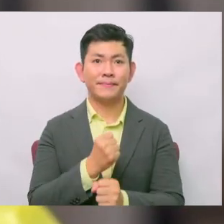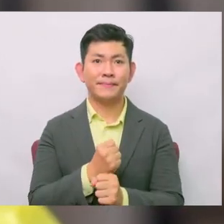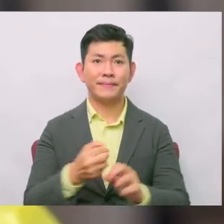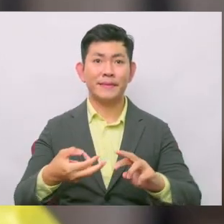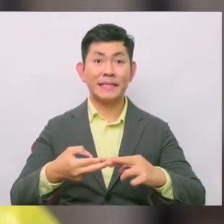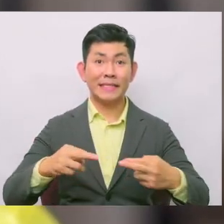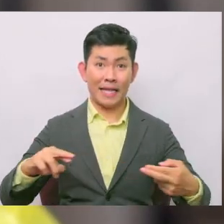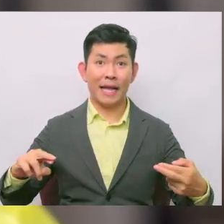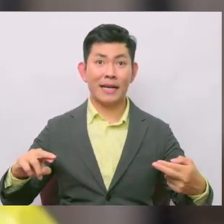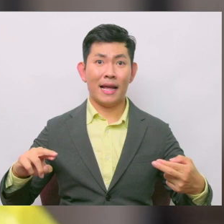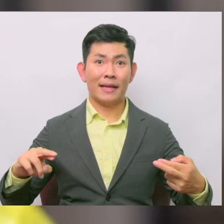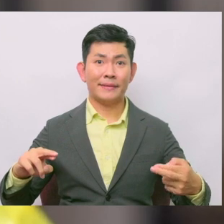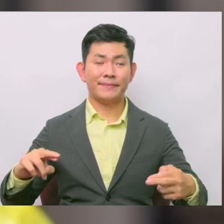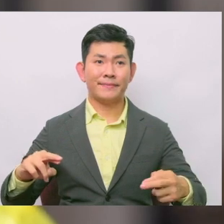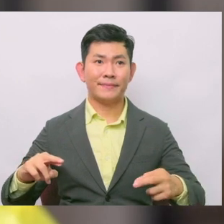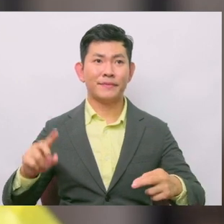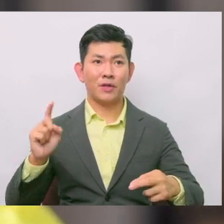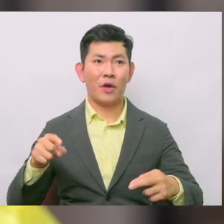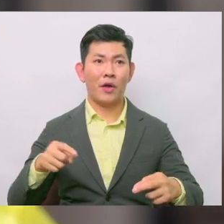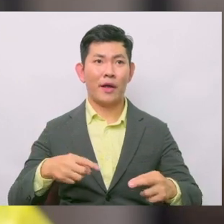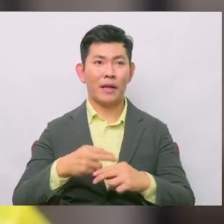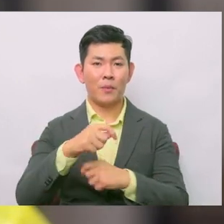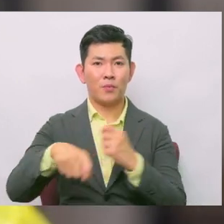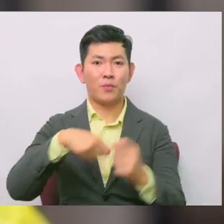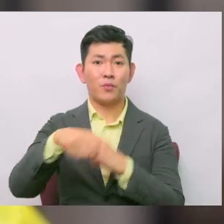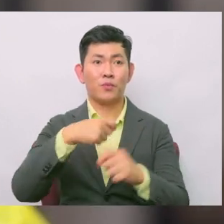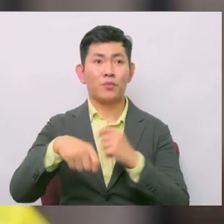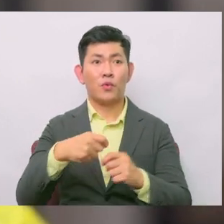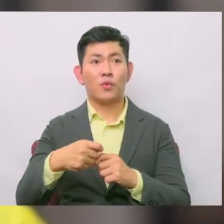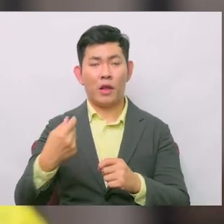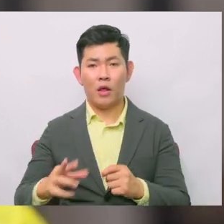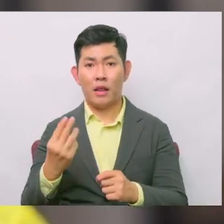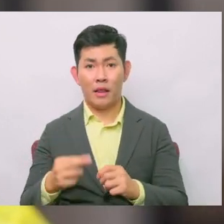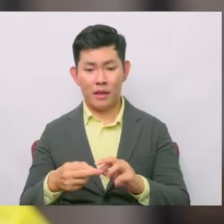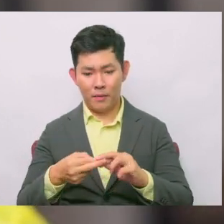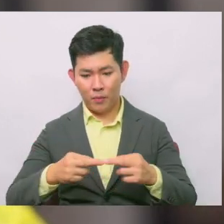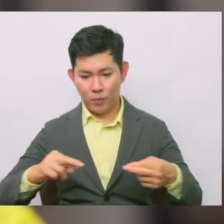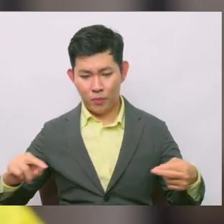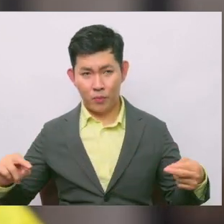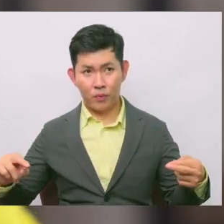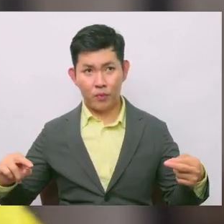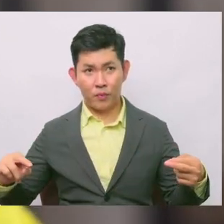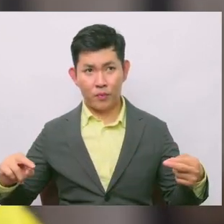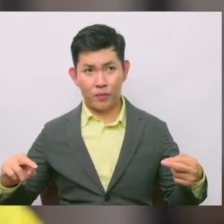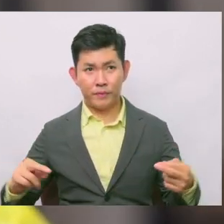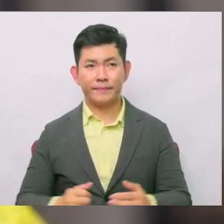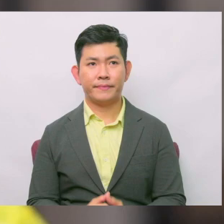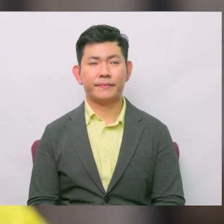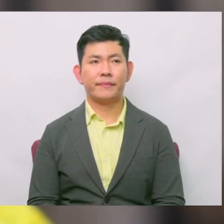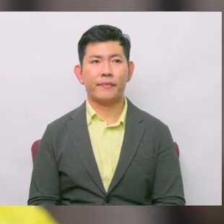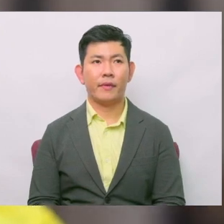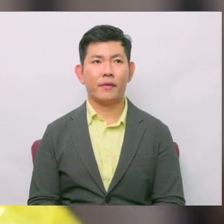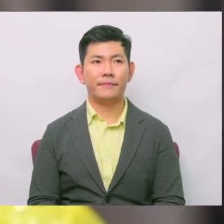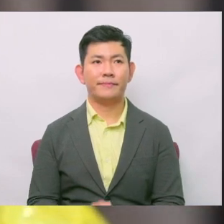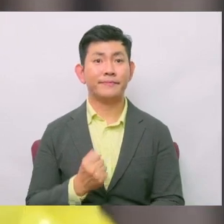หลือด้านสั้นนะครูจุ๋มไว ้ ด้านนึงนะคะแล้วก็ด้านยาวนะคะแล้วก็มัดให้แน่น